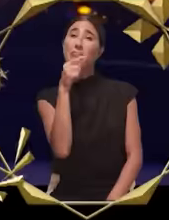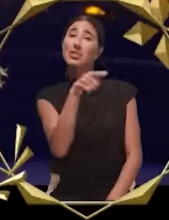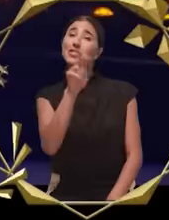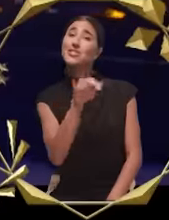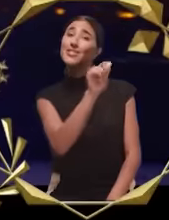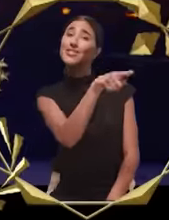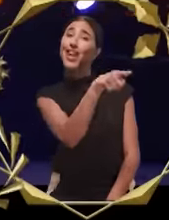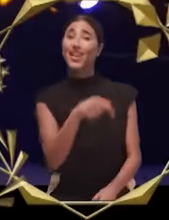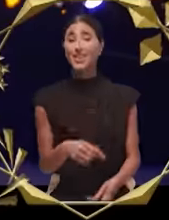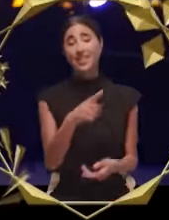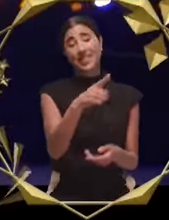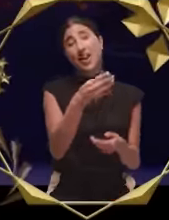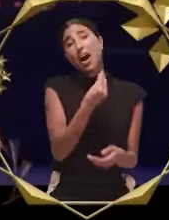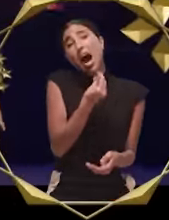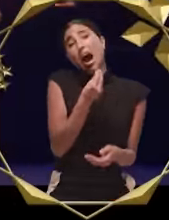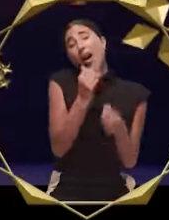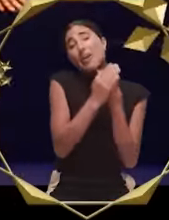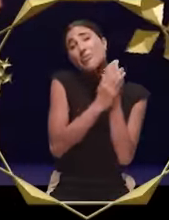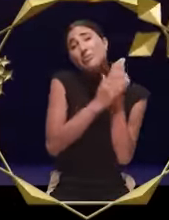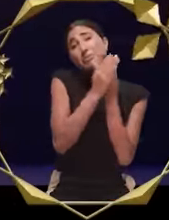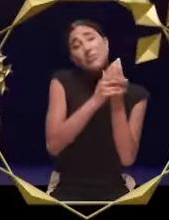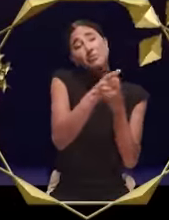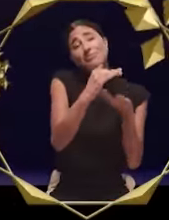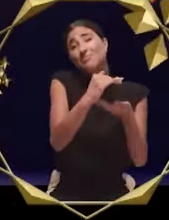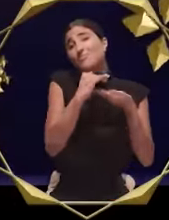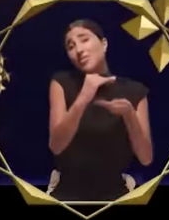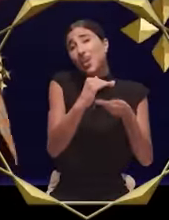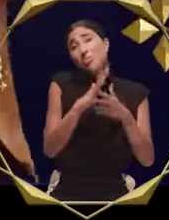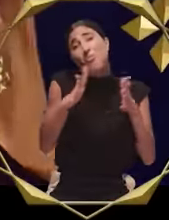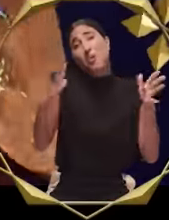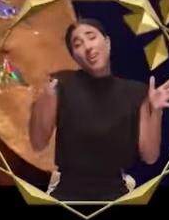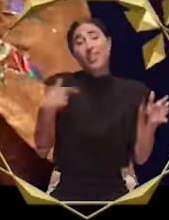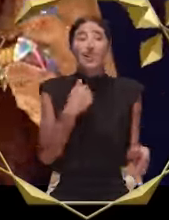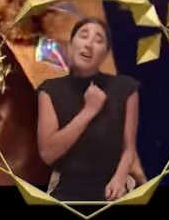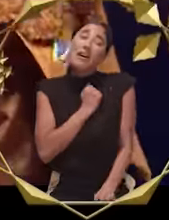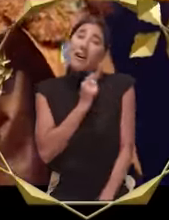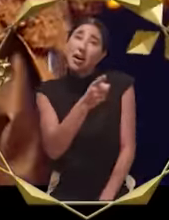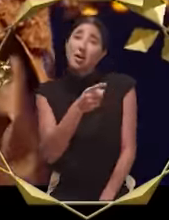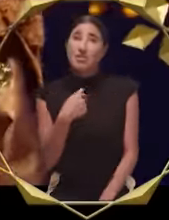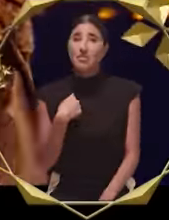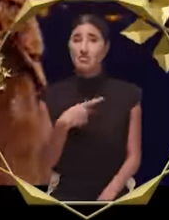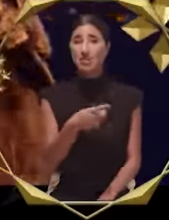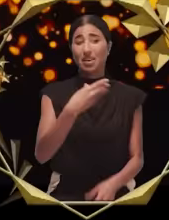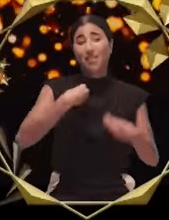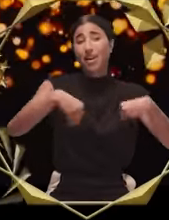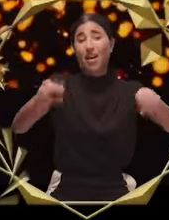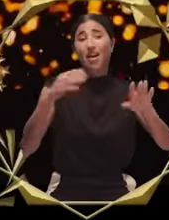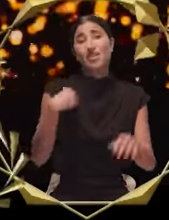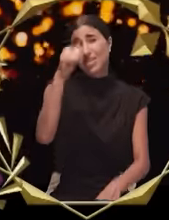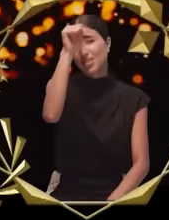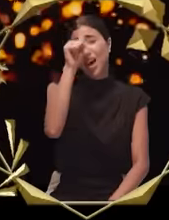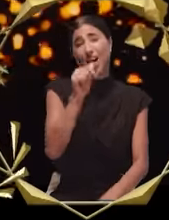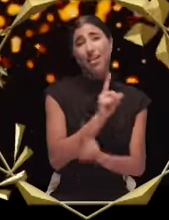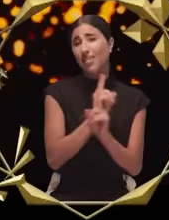شيء أبداً كزين في صدري هي ثاني اثنين تربت